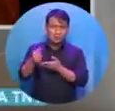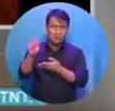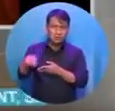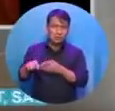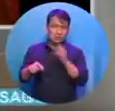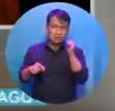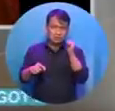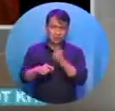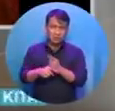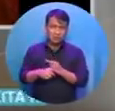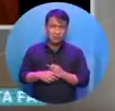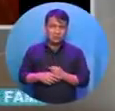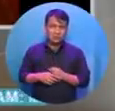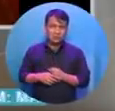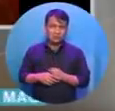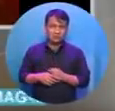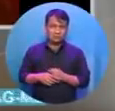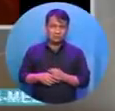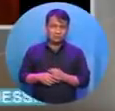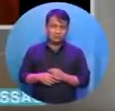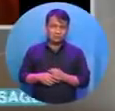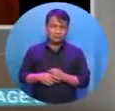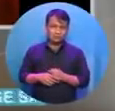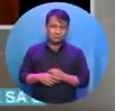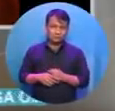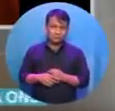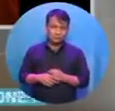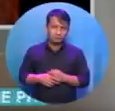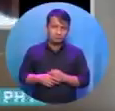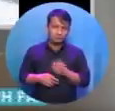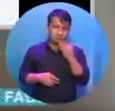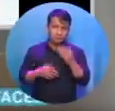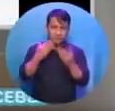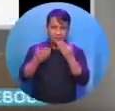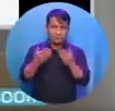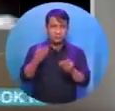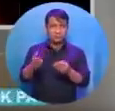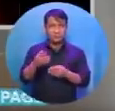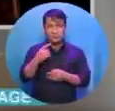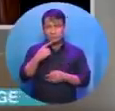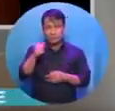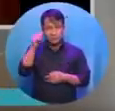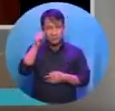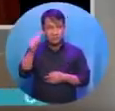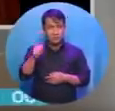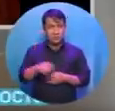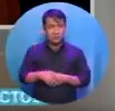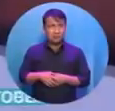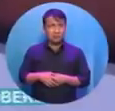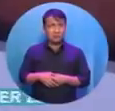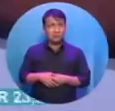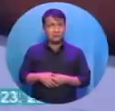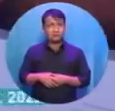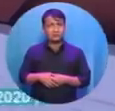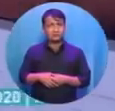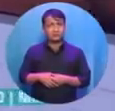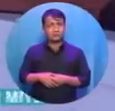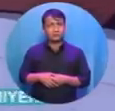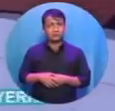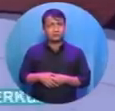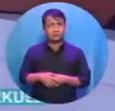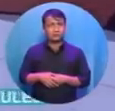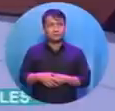Okay, ma'am? Okay. Hello po, sir. Salamat po. Magandang umaga po, Madam Aileen. Okay. Wala